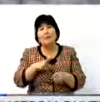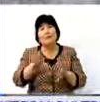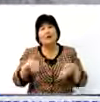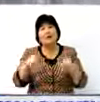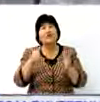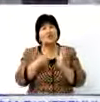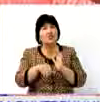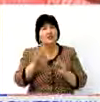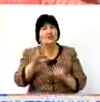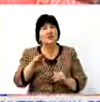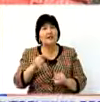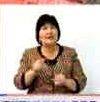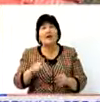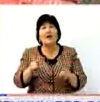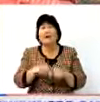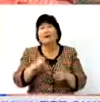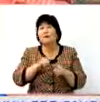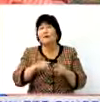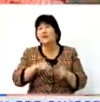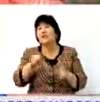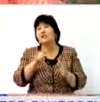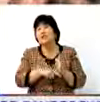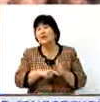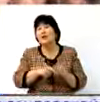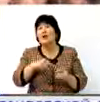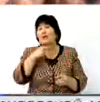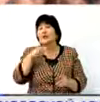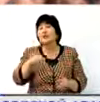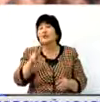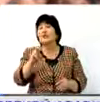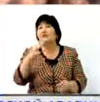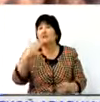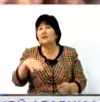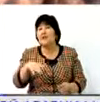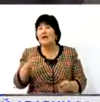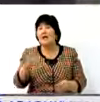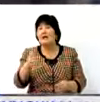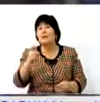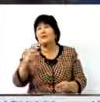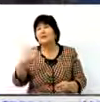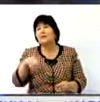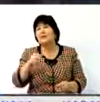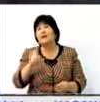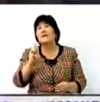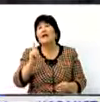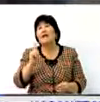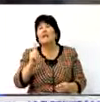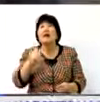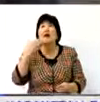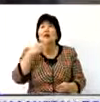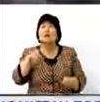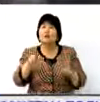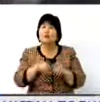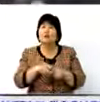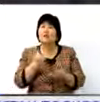предложен по 65 тенге, лук по 40, морковь по 70 тенге, мясо по 1250 тенге, рыба от 150 тенге за килограмм. Рис тоже